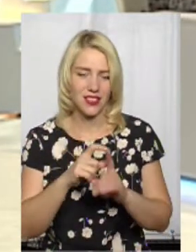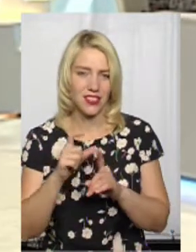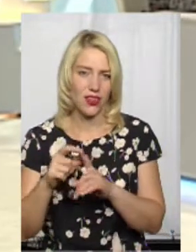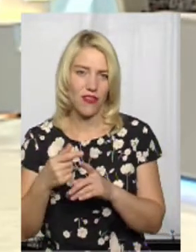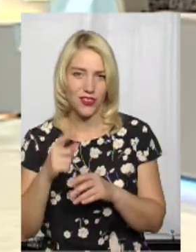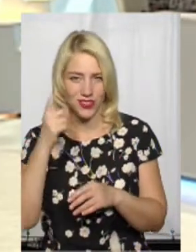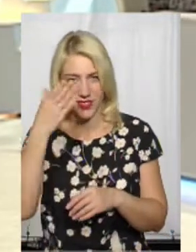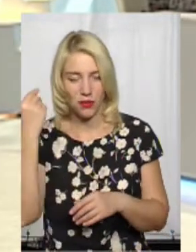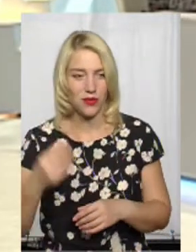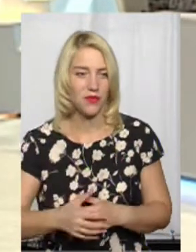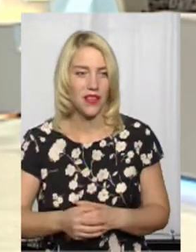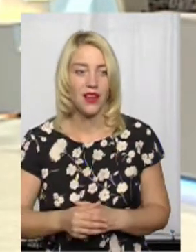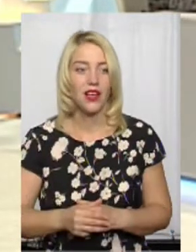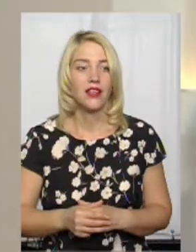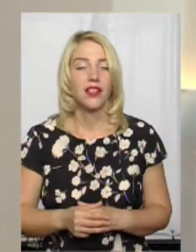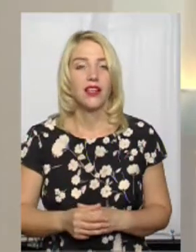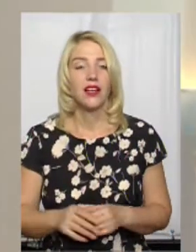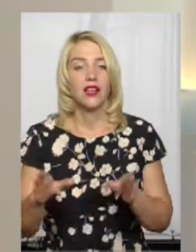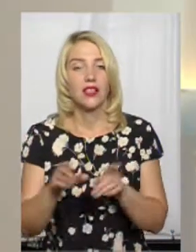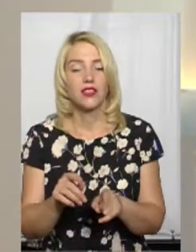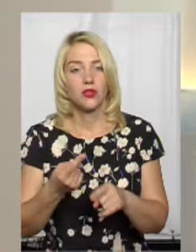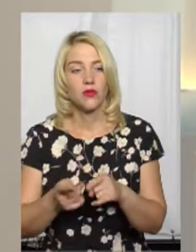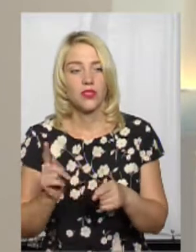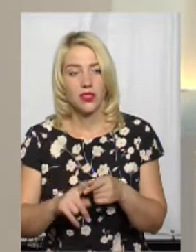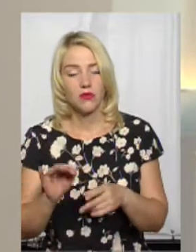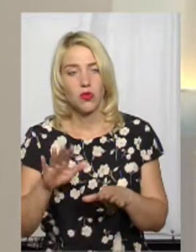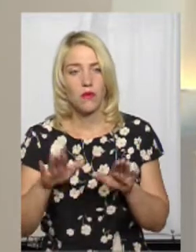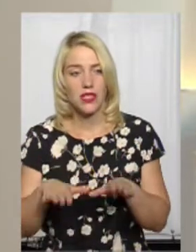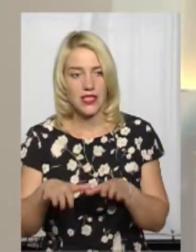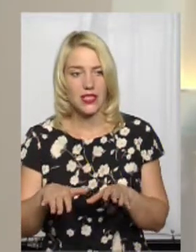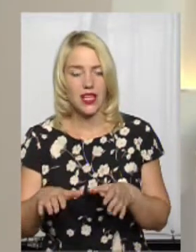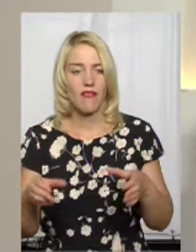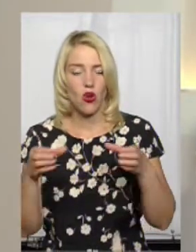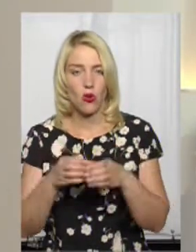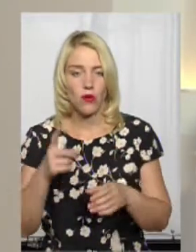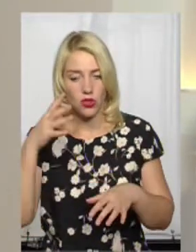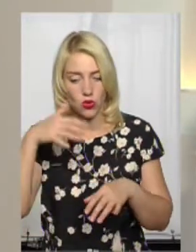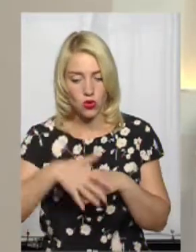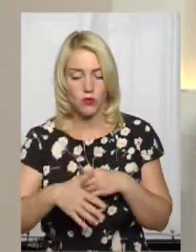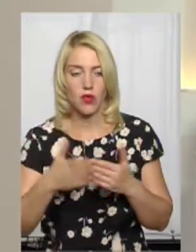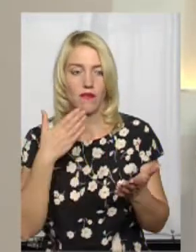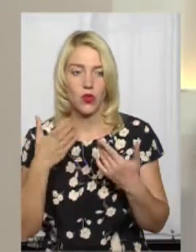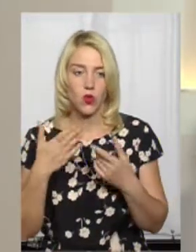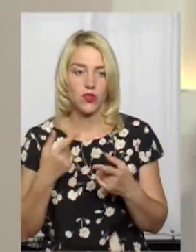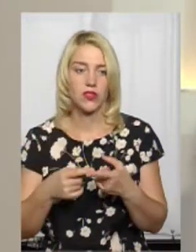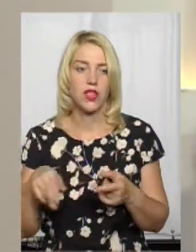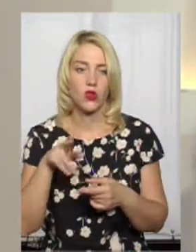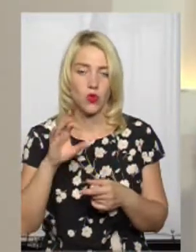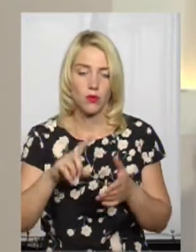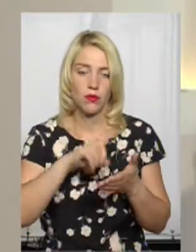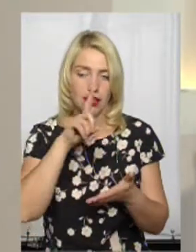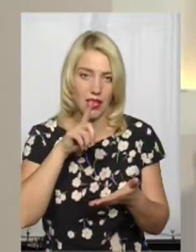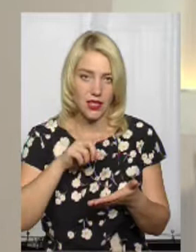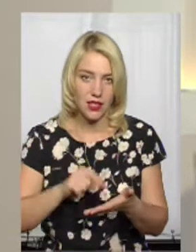річами. І разом з тим, що місцева громада з розумінням ставиться до